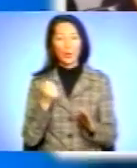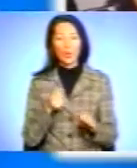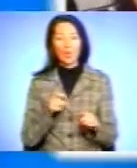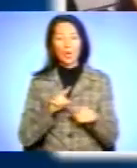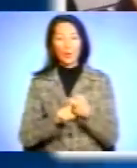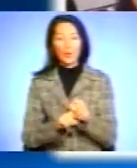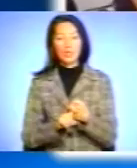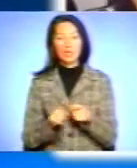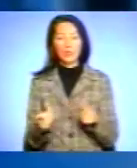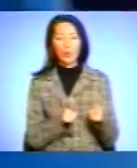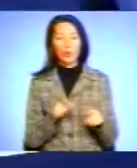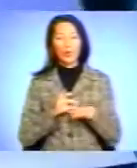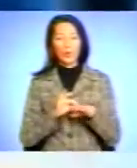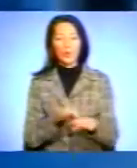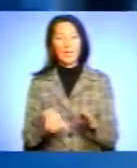виборів.